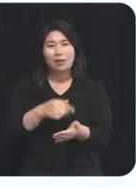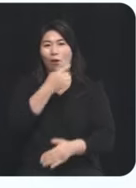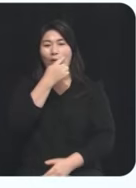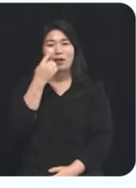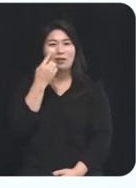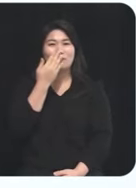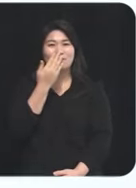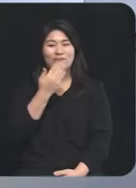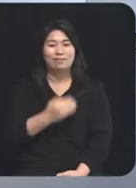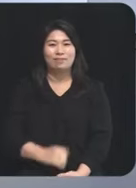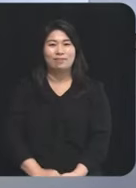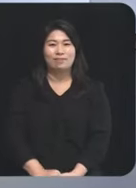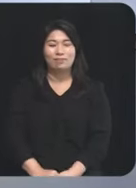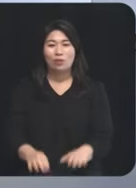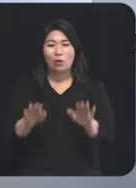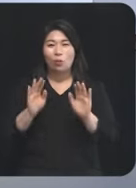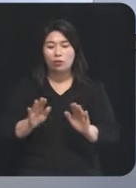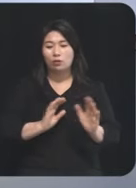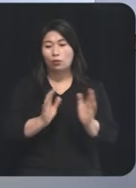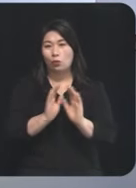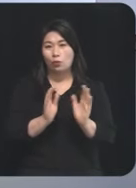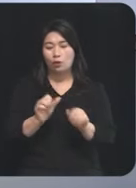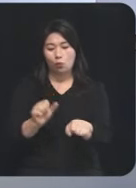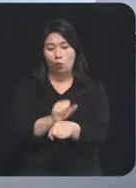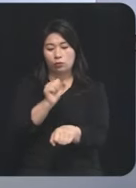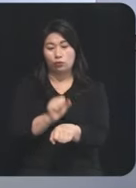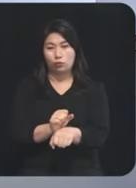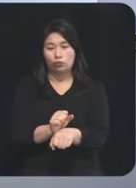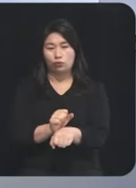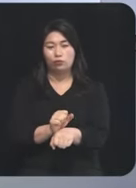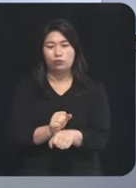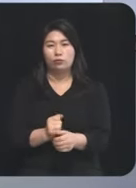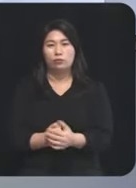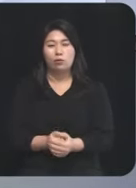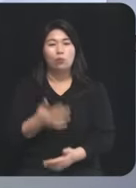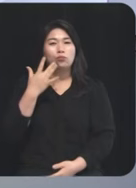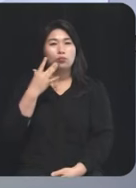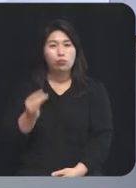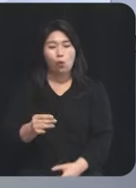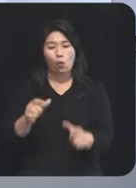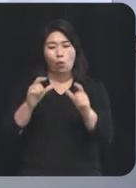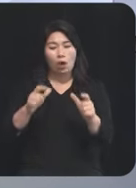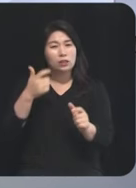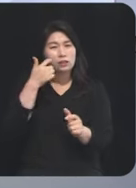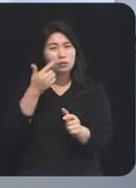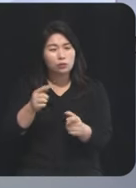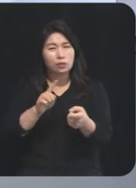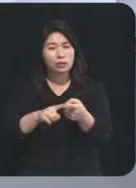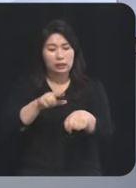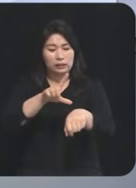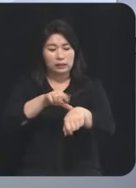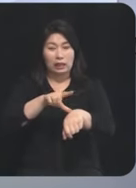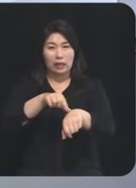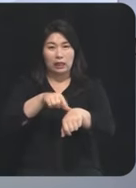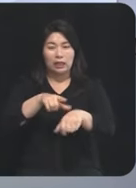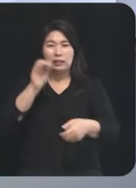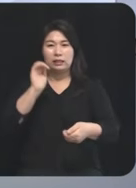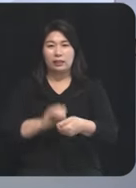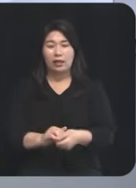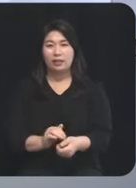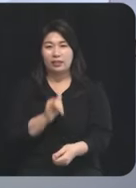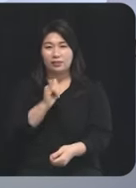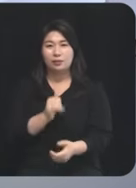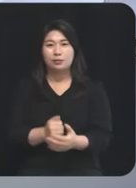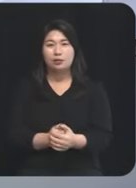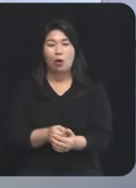해보도록 하겠습니다. 오늘 토론회는 50분 동안 진행이 됩니다. 물론 각 질문에 따른 답변 시간에는 제약이